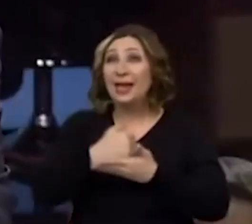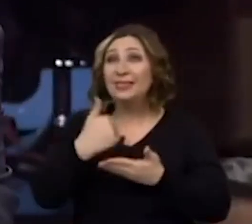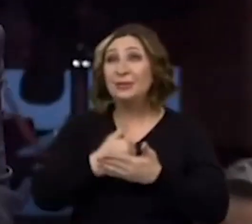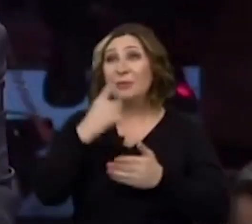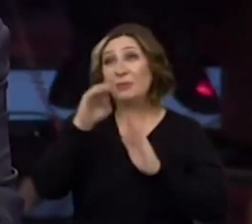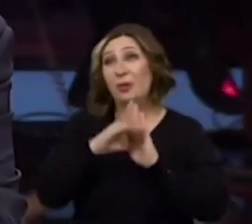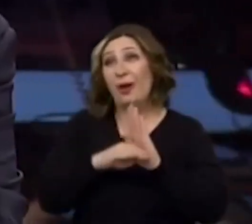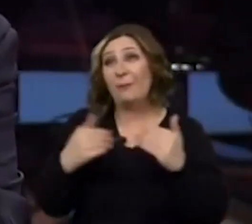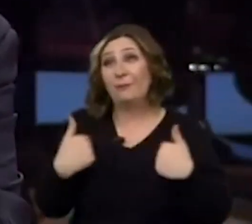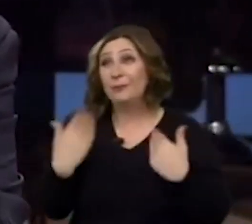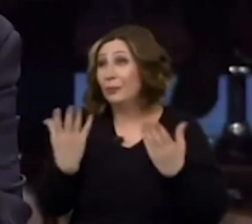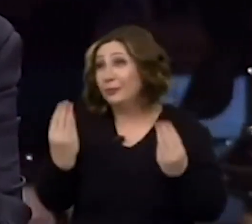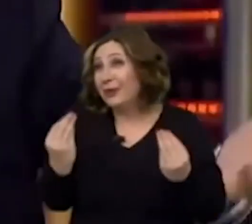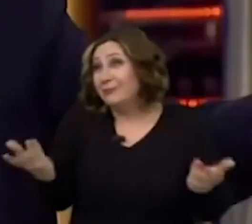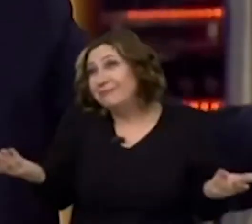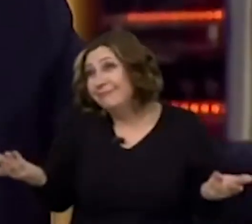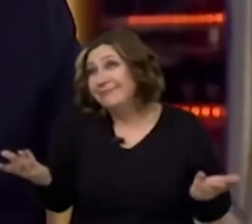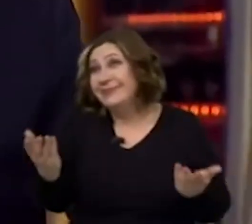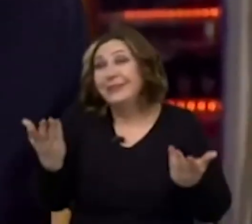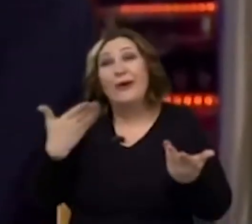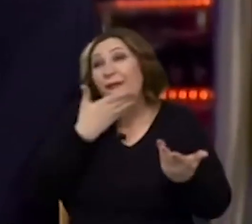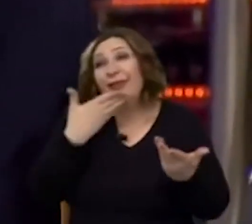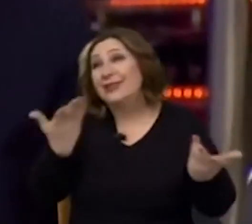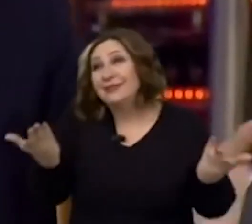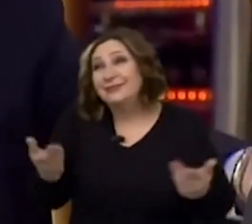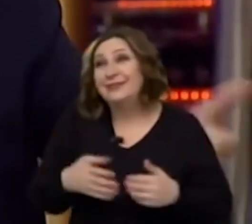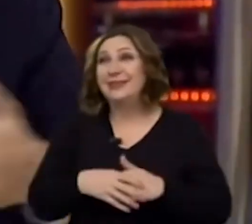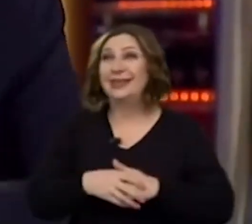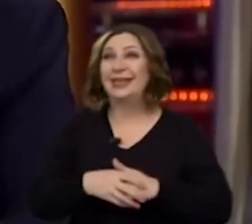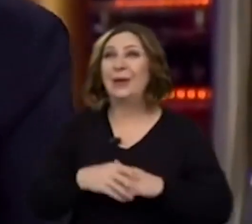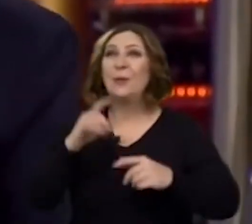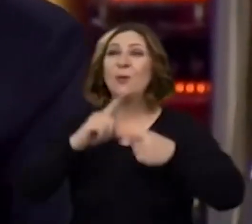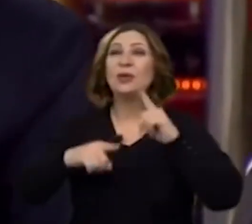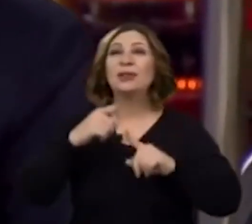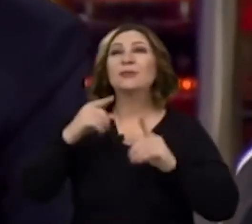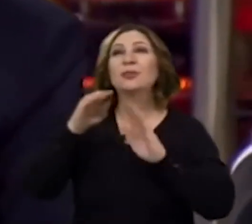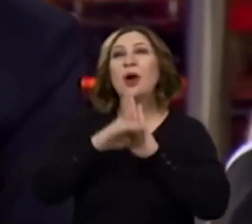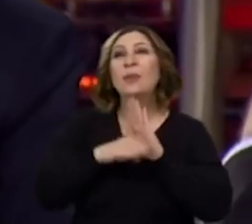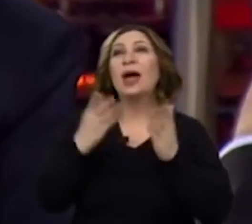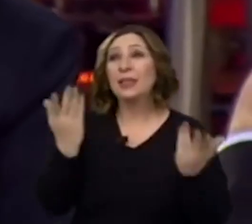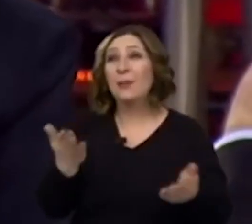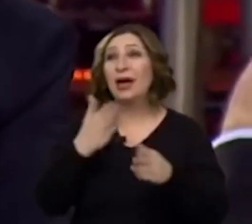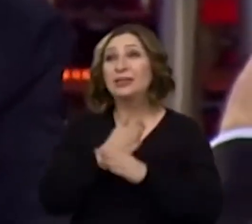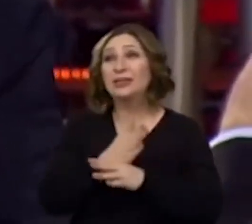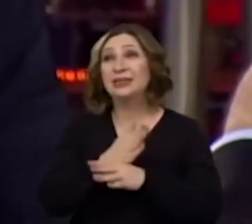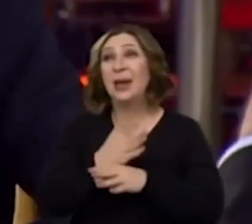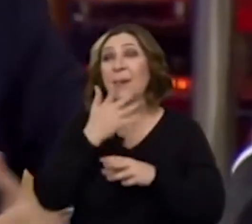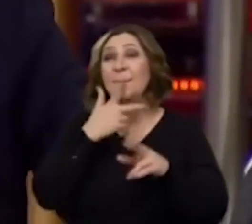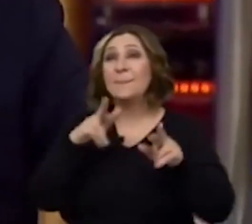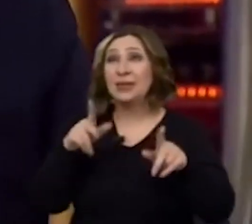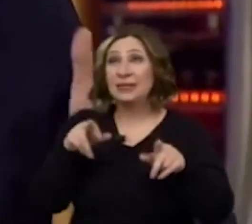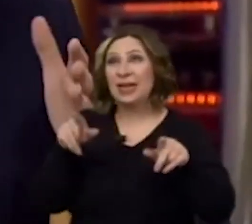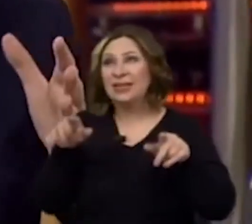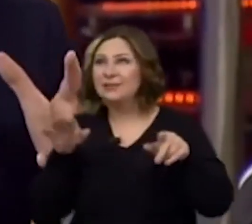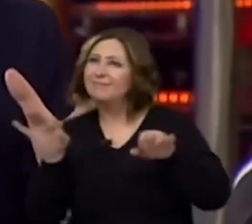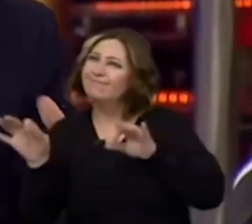bir program yani. Çok güzel bir şey yani. Çok makara. Yani politik programlarda tabii aslında benzer tarafları